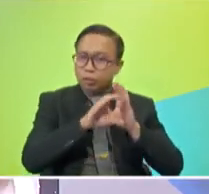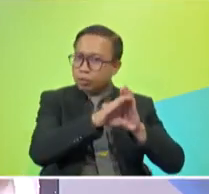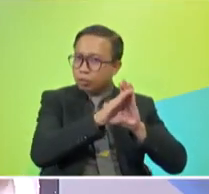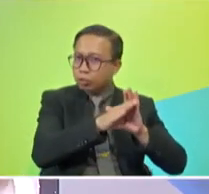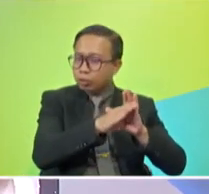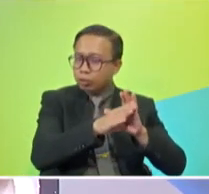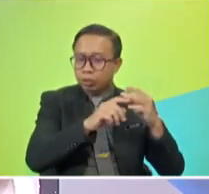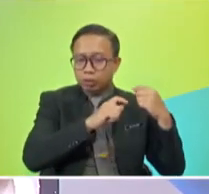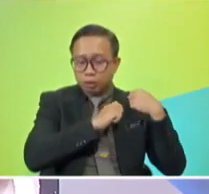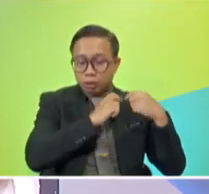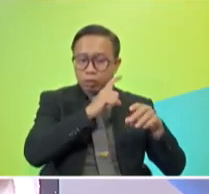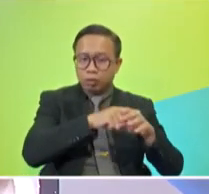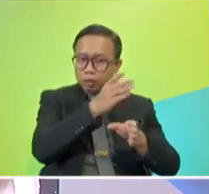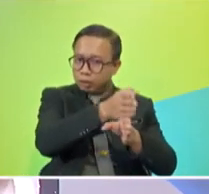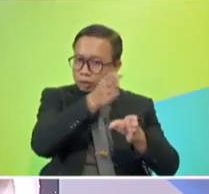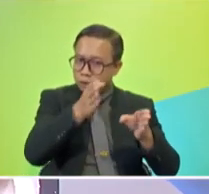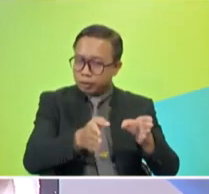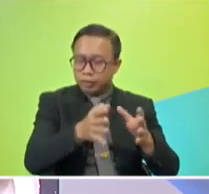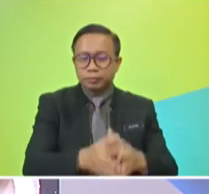bertanggung jawab terhadap Jiran